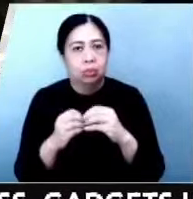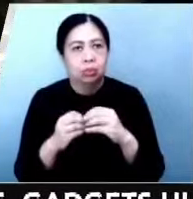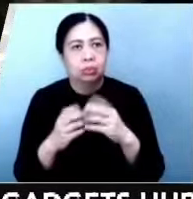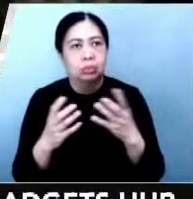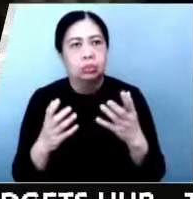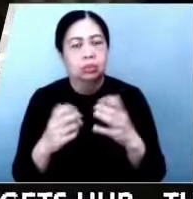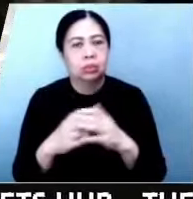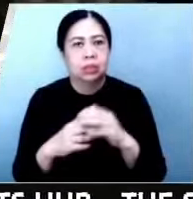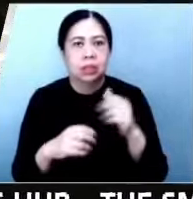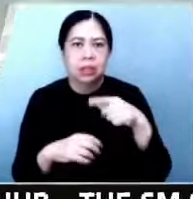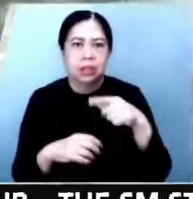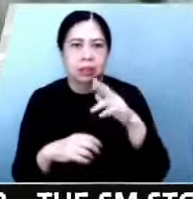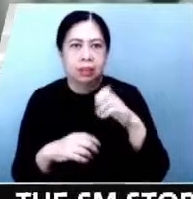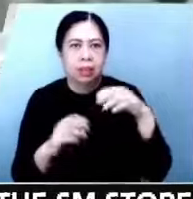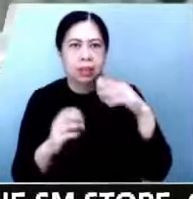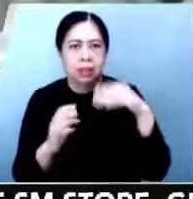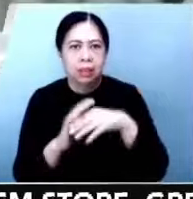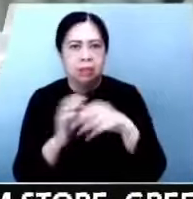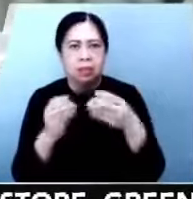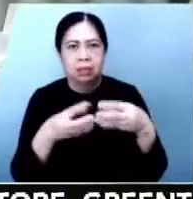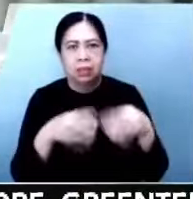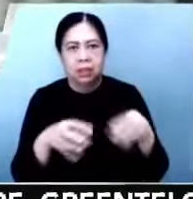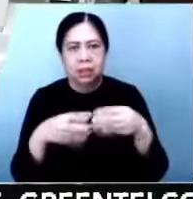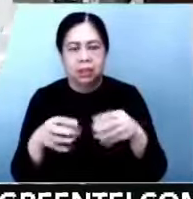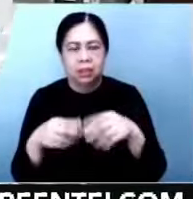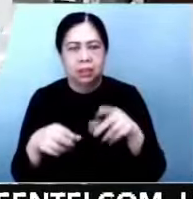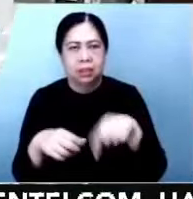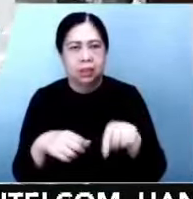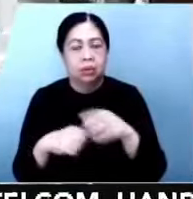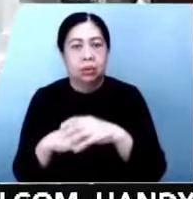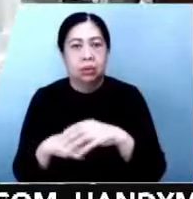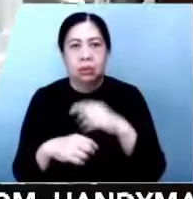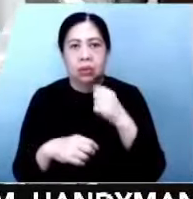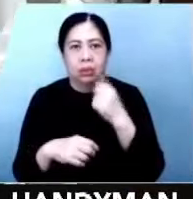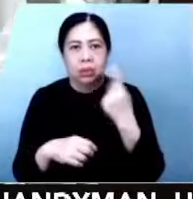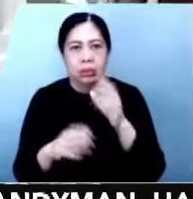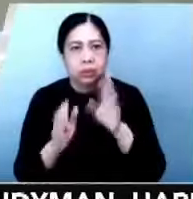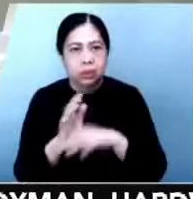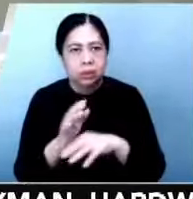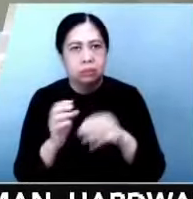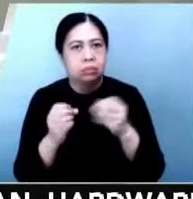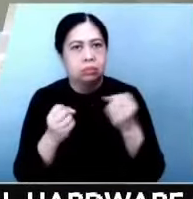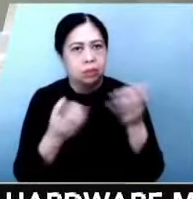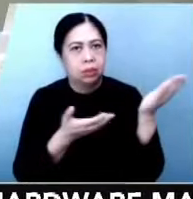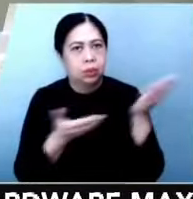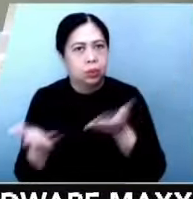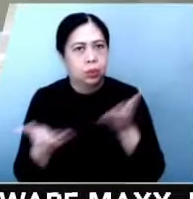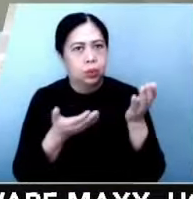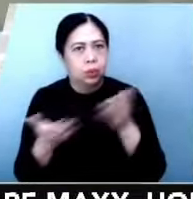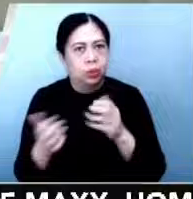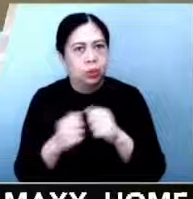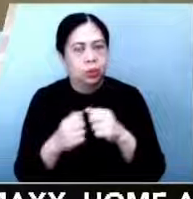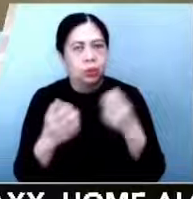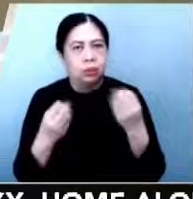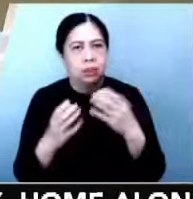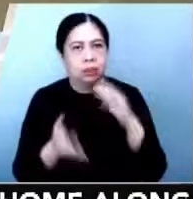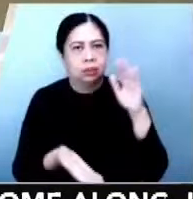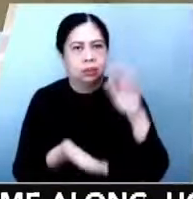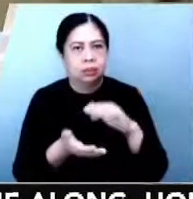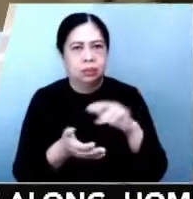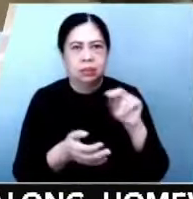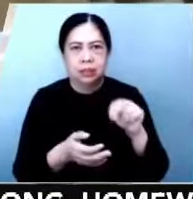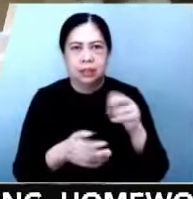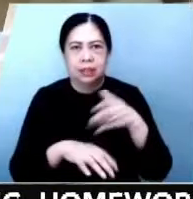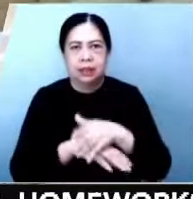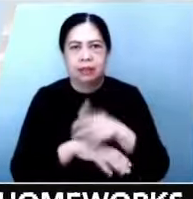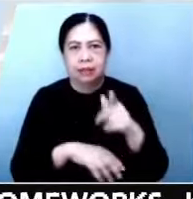April. Marami kasi na yung itlog. Hindi lamang nagmura ang itlog, bagyaring dumami ang supply nito habang malaki ang nabawas sa demand pagkatapos ng